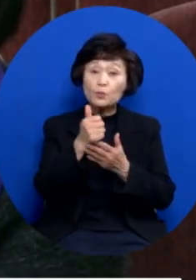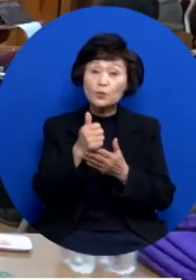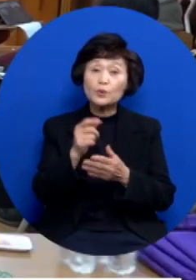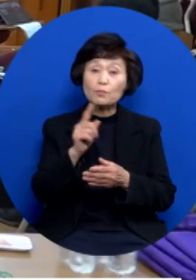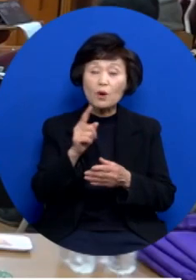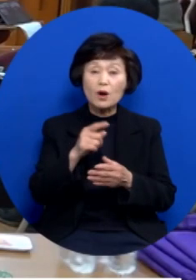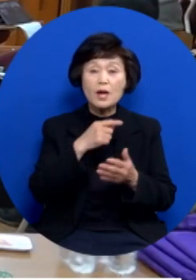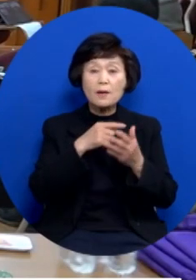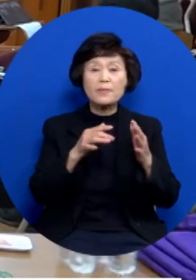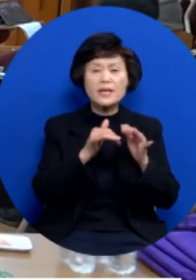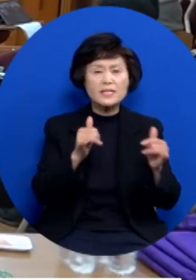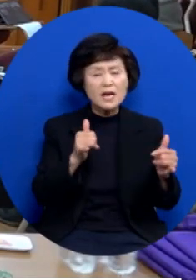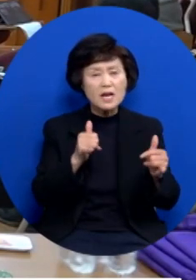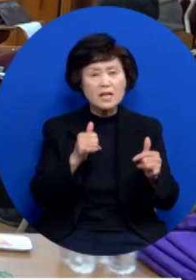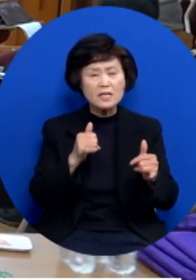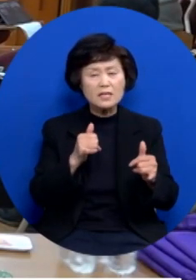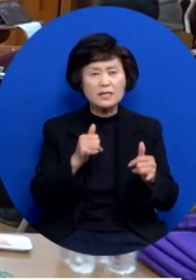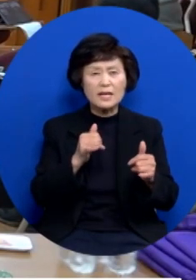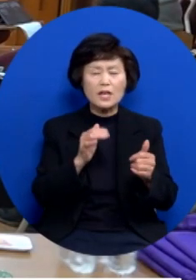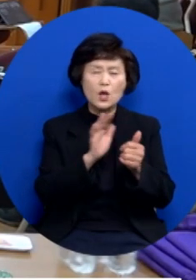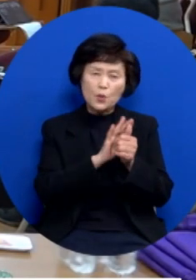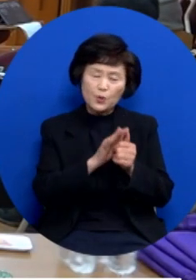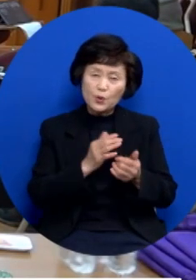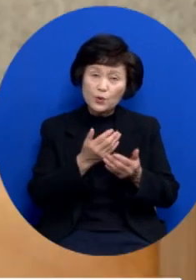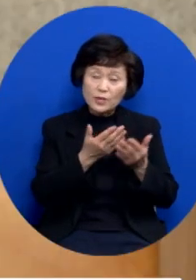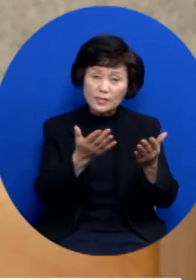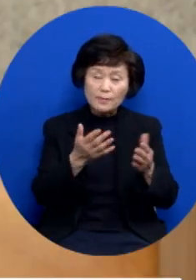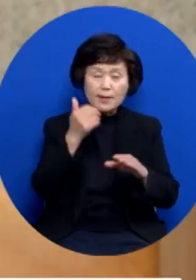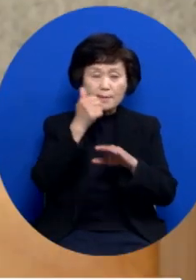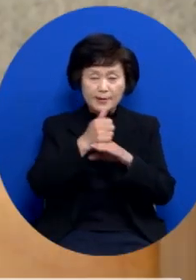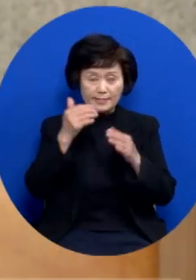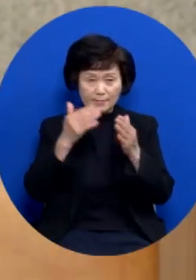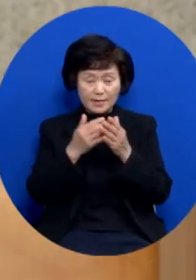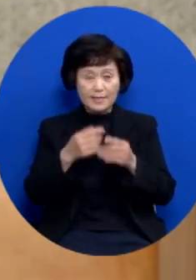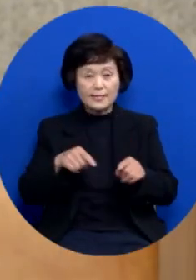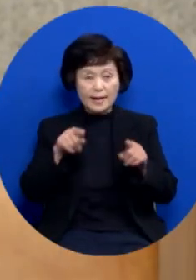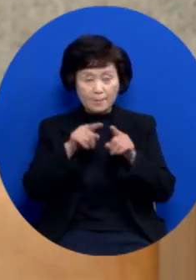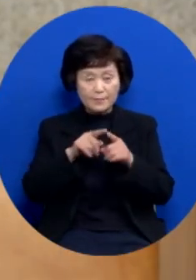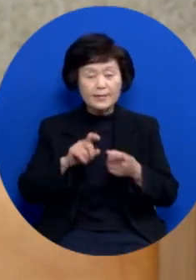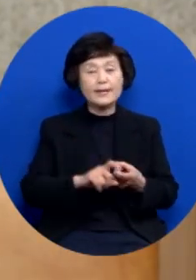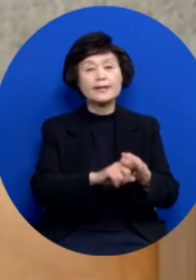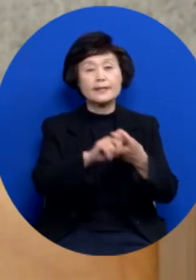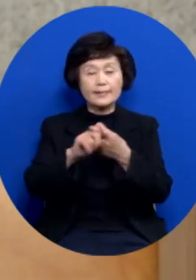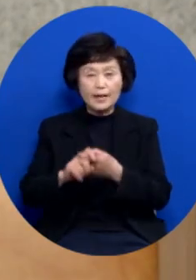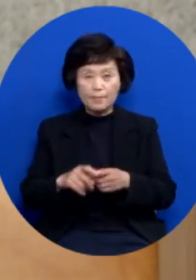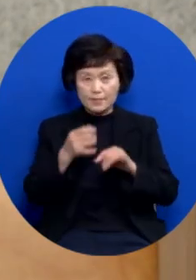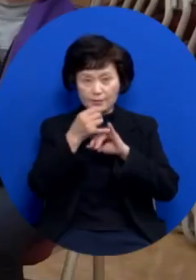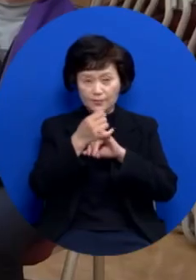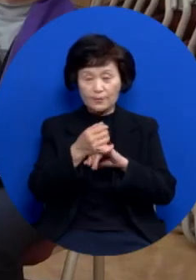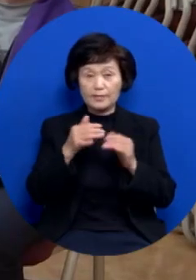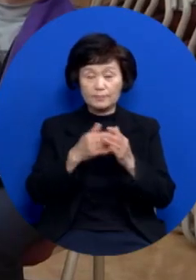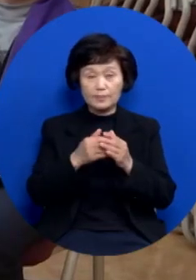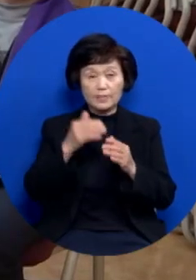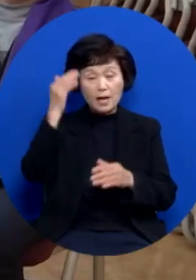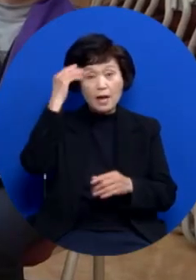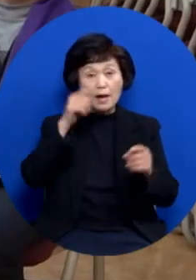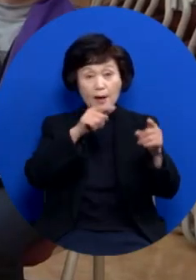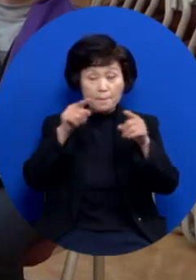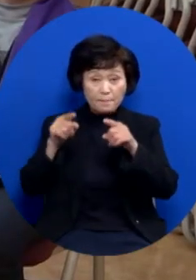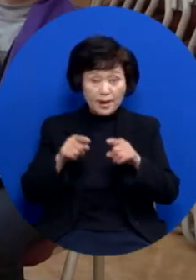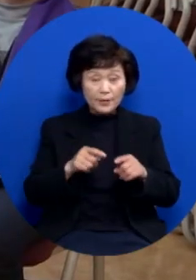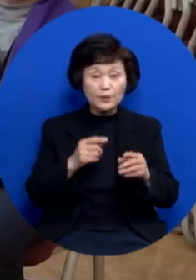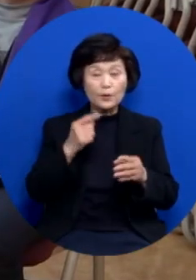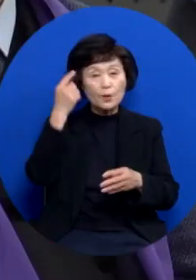피해를 겪는 이들에게 위로를 전한다며 끝까지 함께하며 연대할 것을 약속했습니다. 이어 한반도 평화통일을 위한